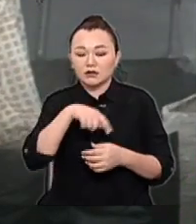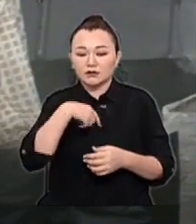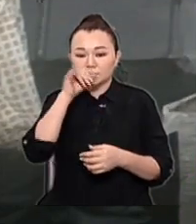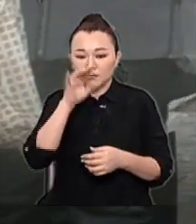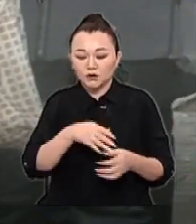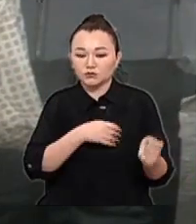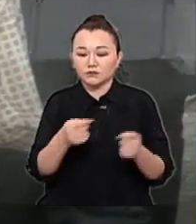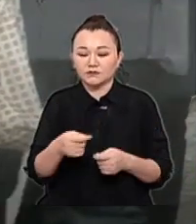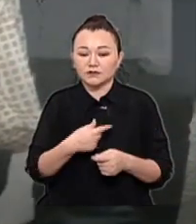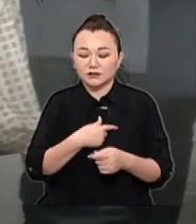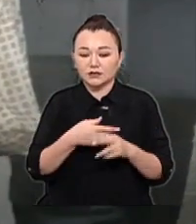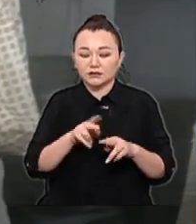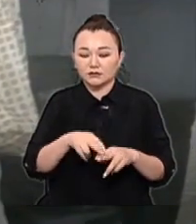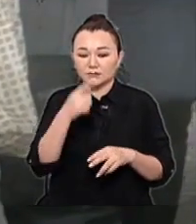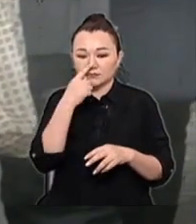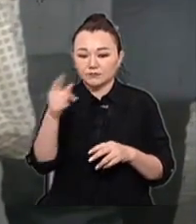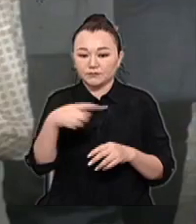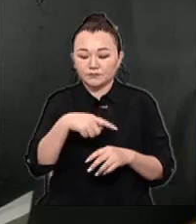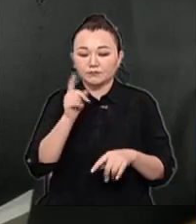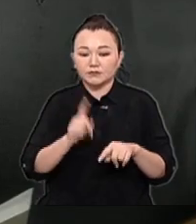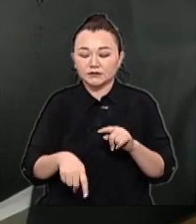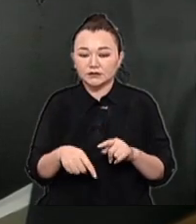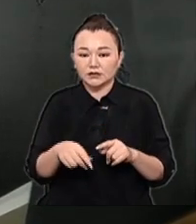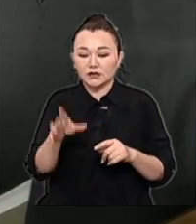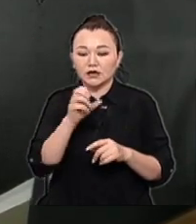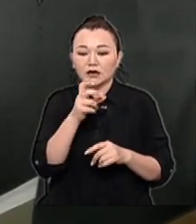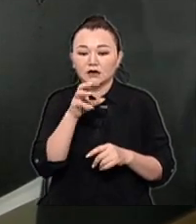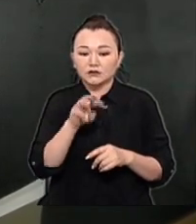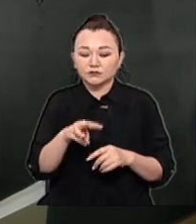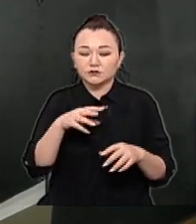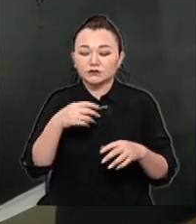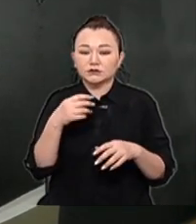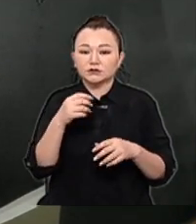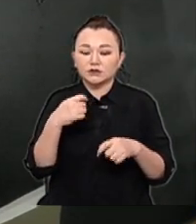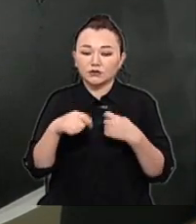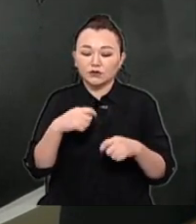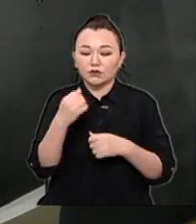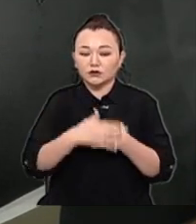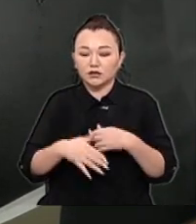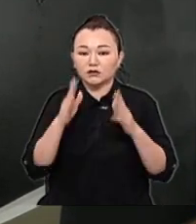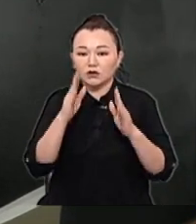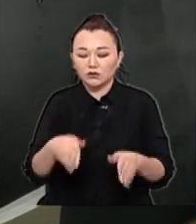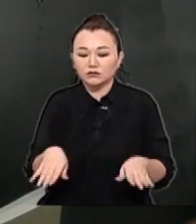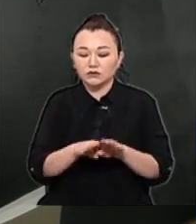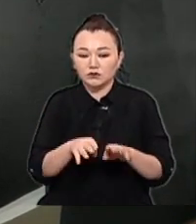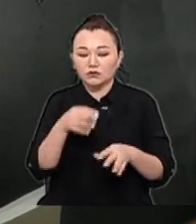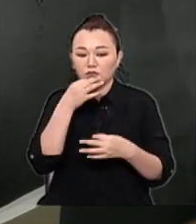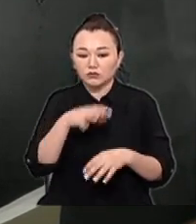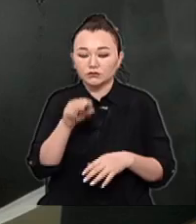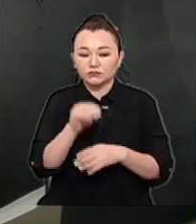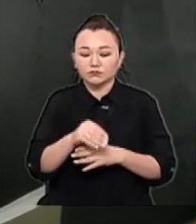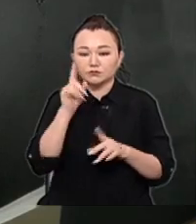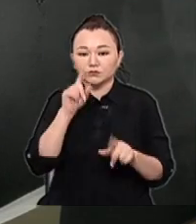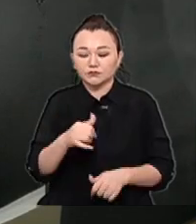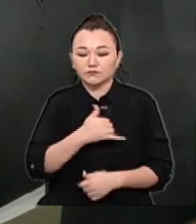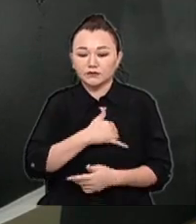Өйткені мен мынадан кірген маған тез. Бірақ Ақшың сауда орталығының әкімшілігі жолды жауып, қалаған дүниемізді қоюға толық қақымыз